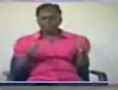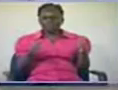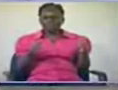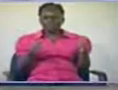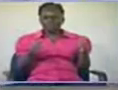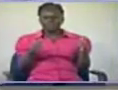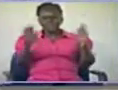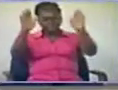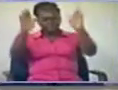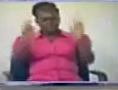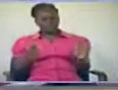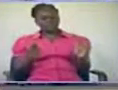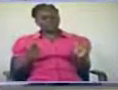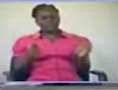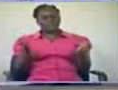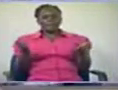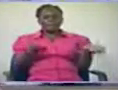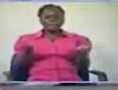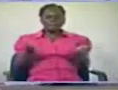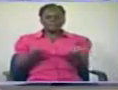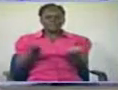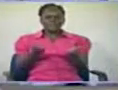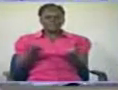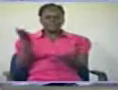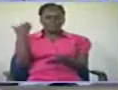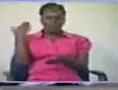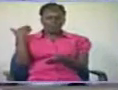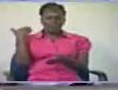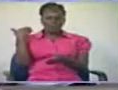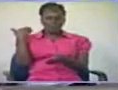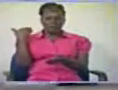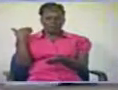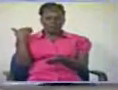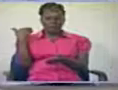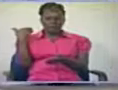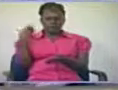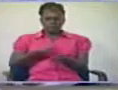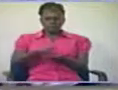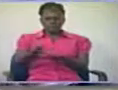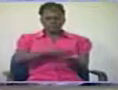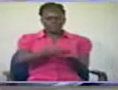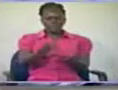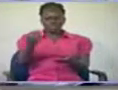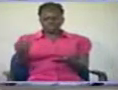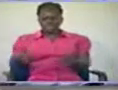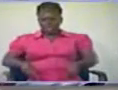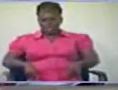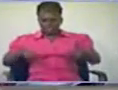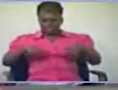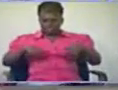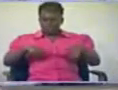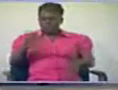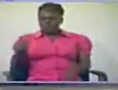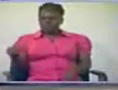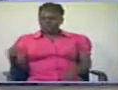La mno ni kwamba biashara ambayo tumekuwa tunaipiga, mm, na kunadi maisha ya watoto tukitumia alama